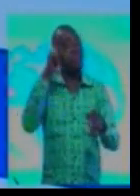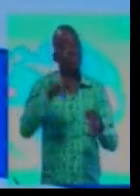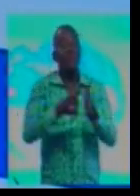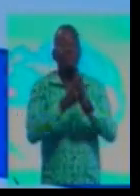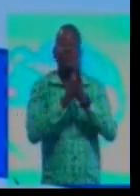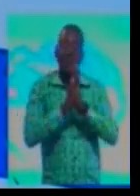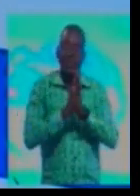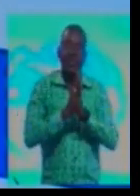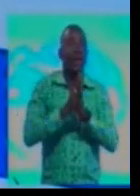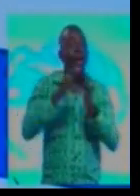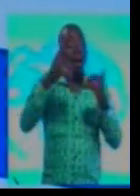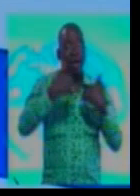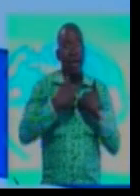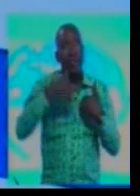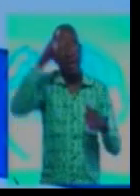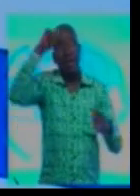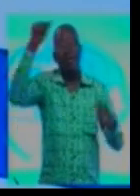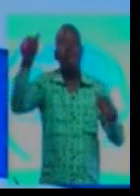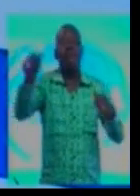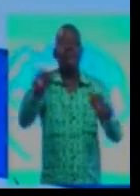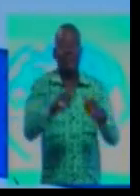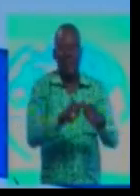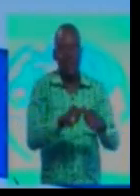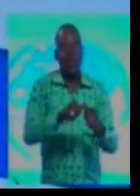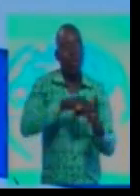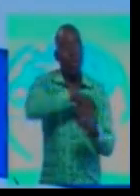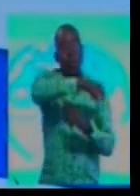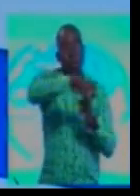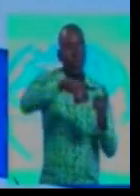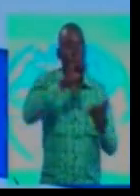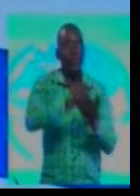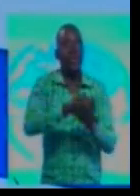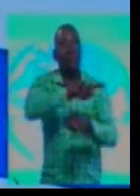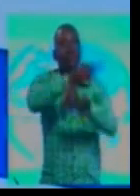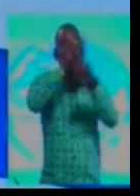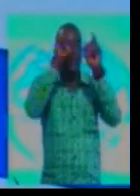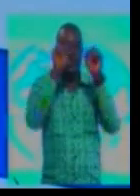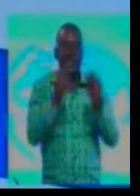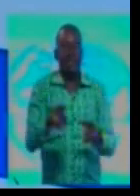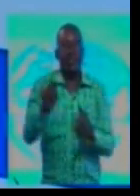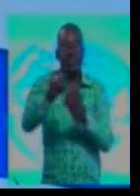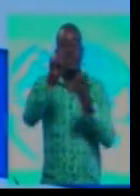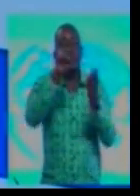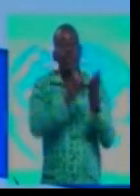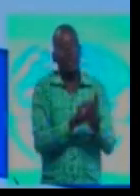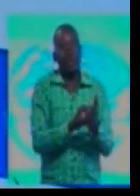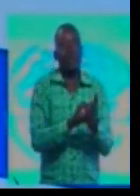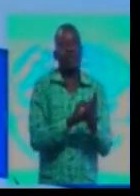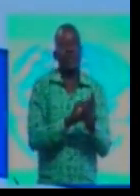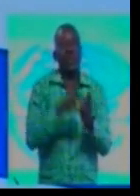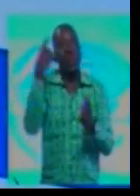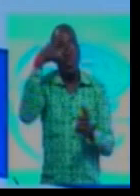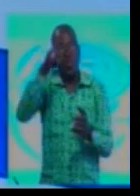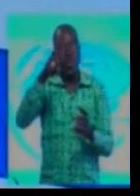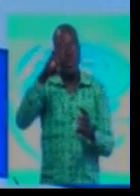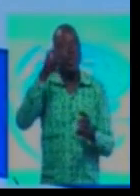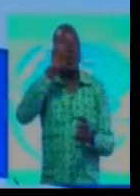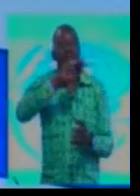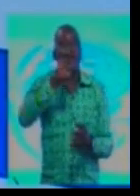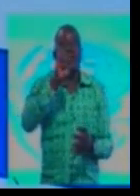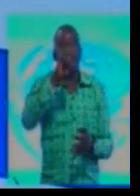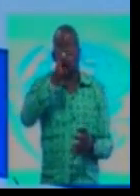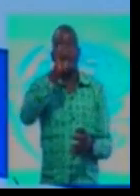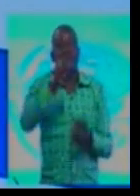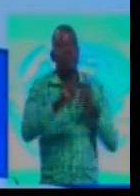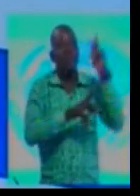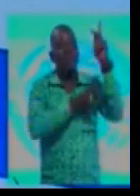d'aboutir à une position consensuelle autour de cette question du statut dérogatoire pour les médias publics. Le